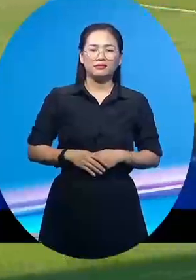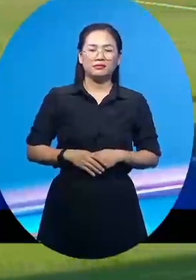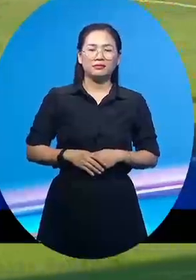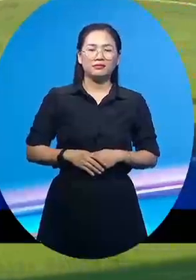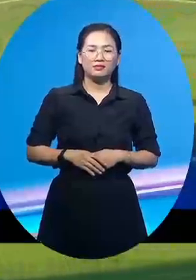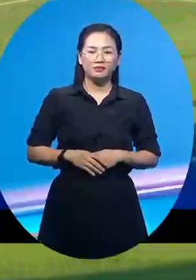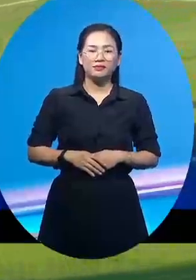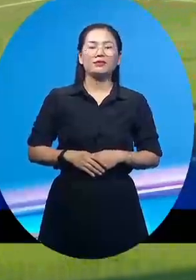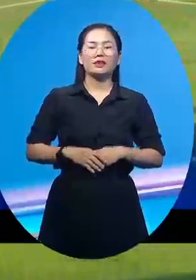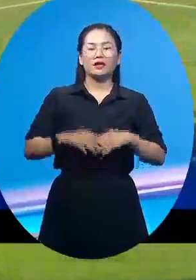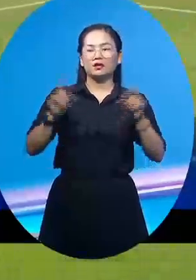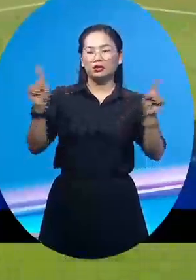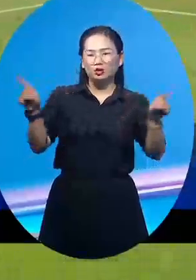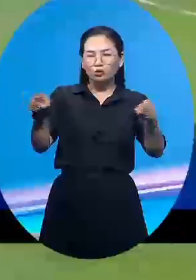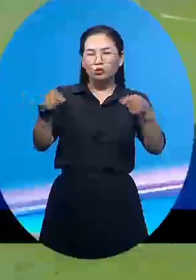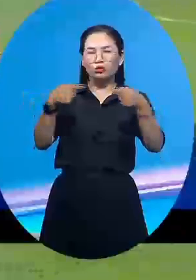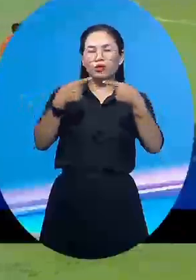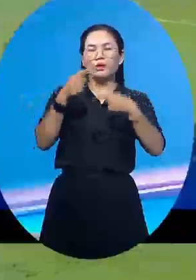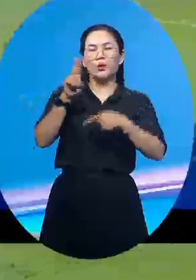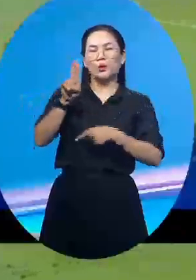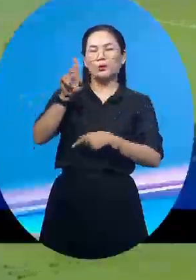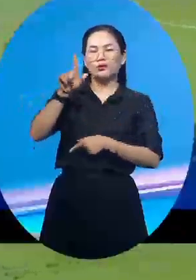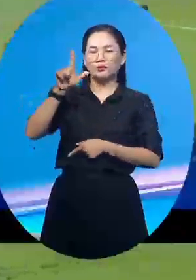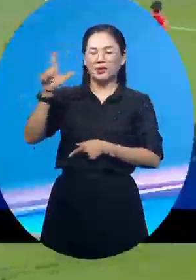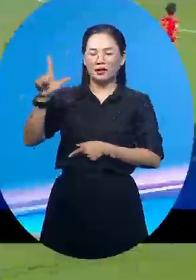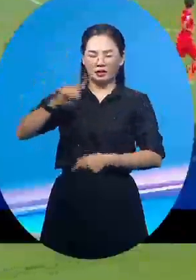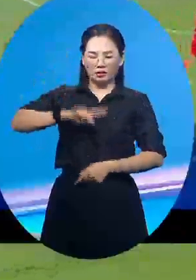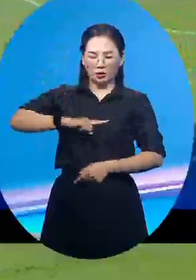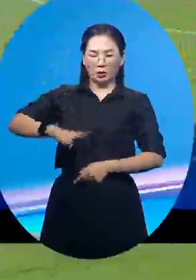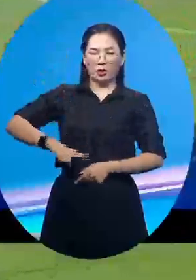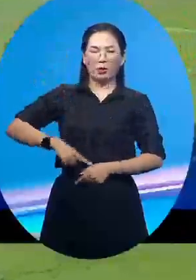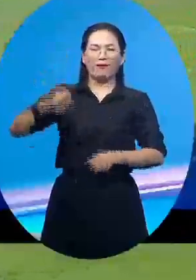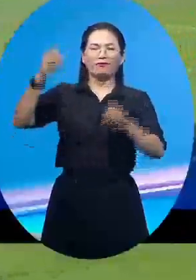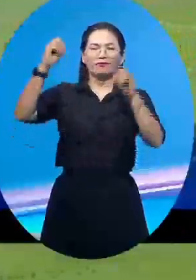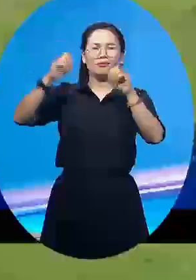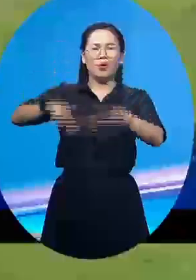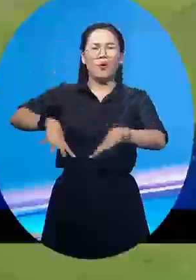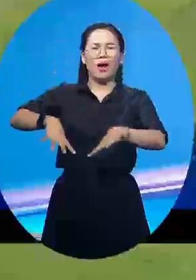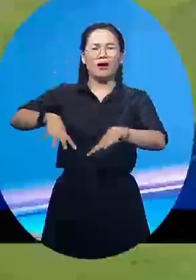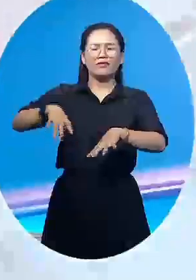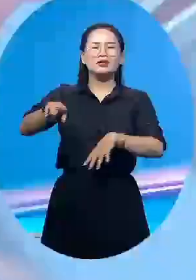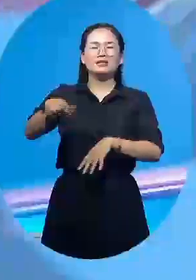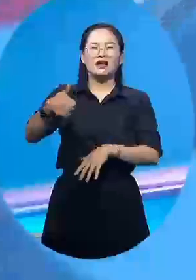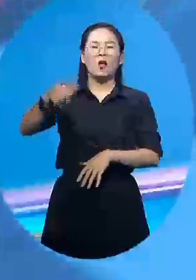vòng chung kết U17 Châu Á Trung Quốc bị loại sau trận thua đậm